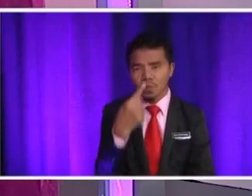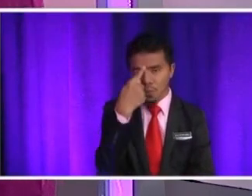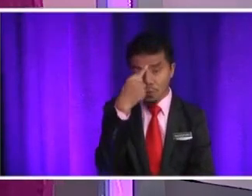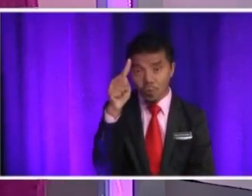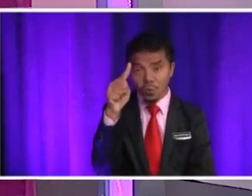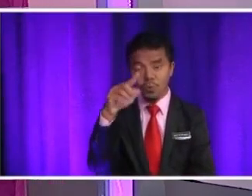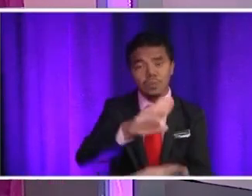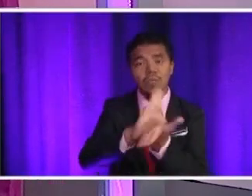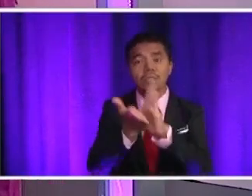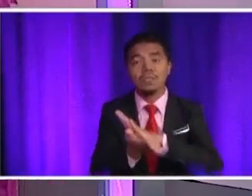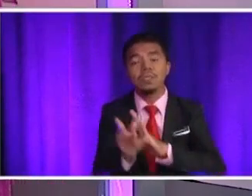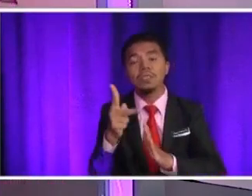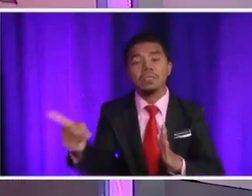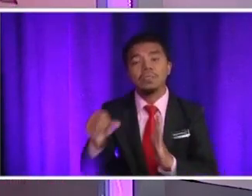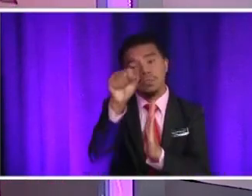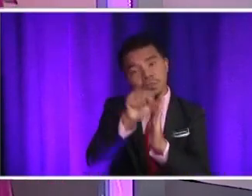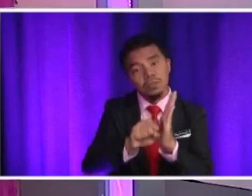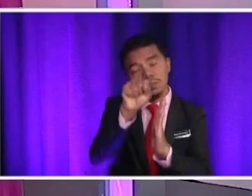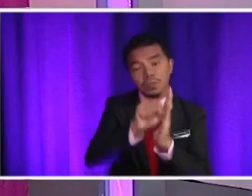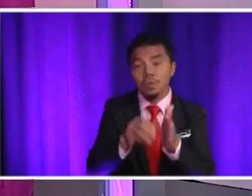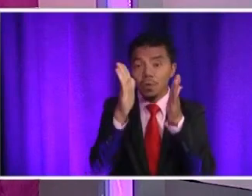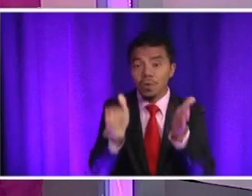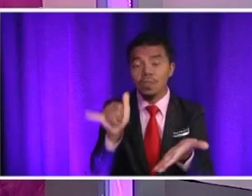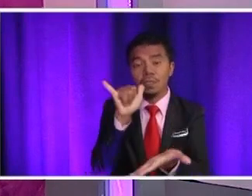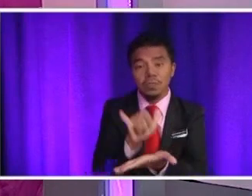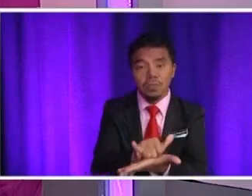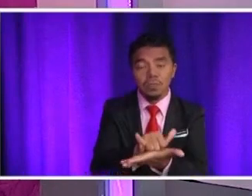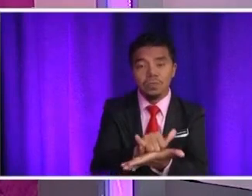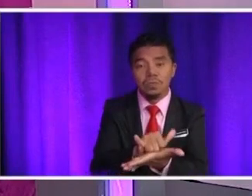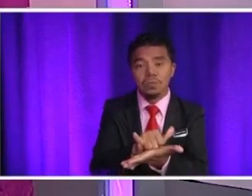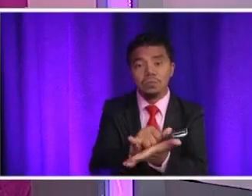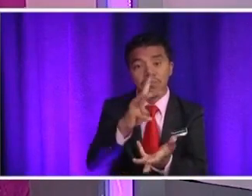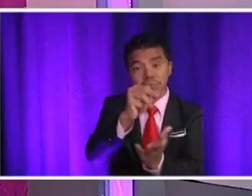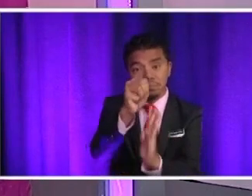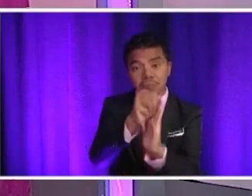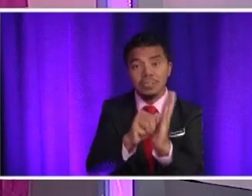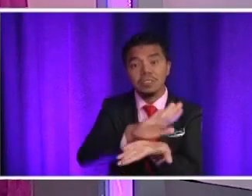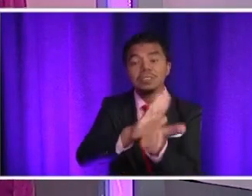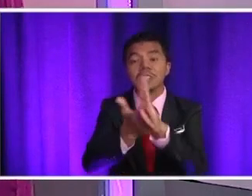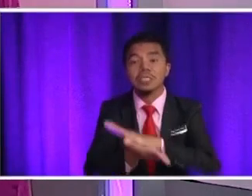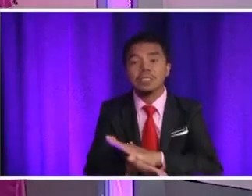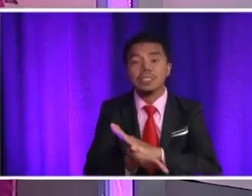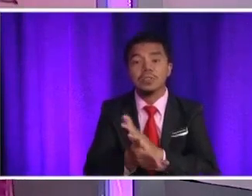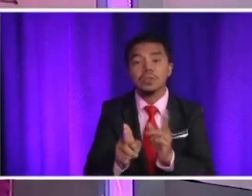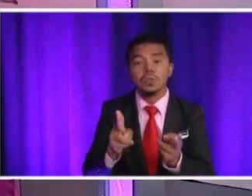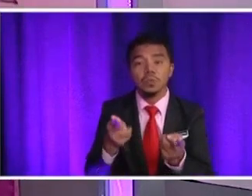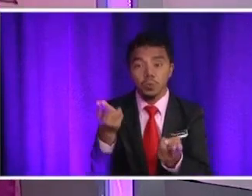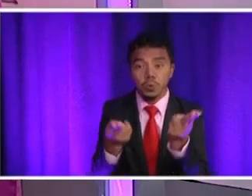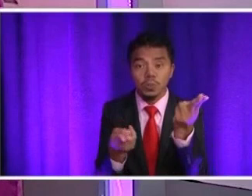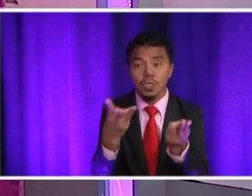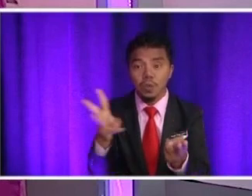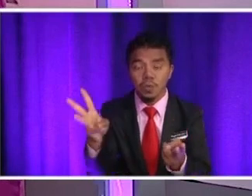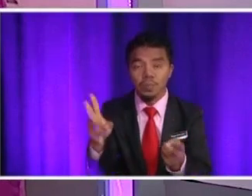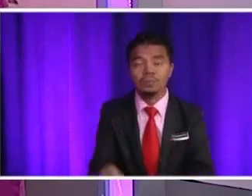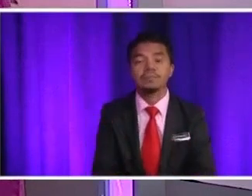itu seorang usahawan, mereka perlu ada beberapa ciri, iaitu mereka kena peka dan bijak mengambil